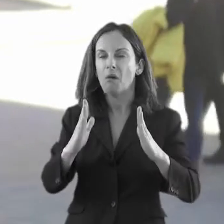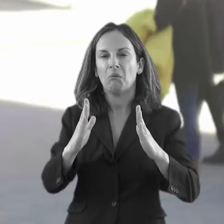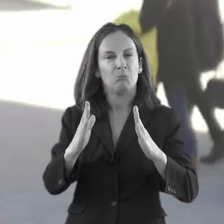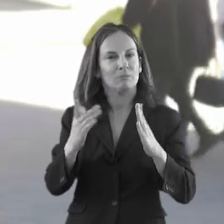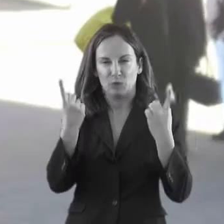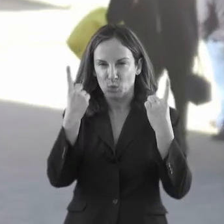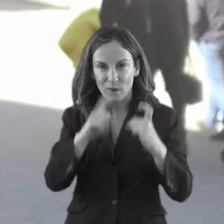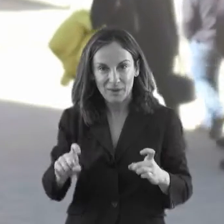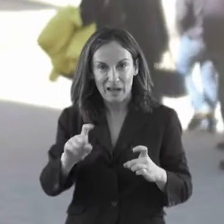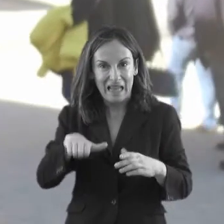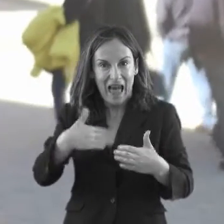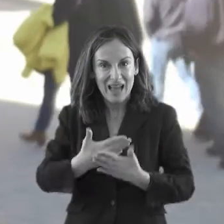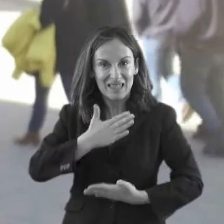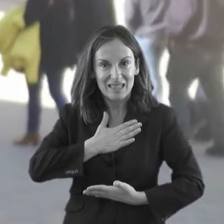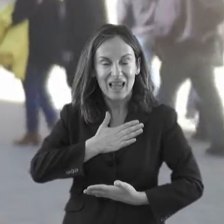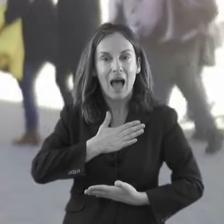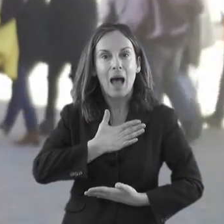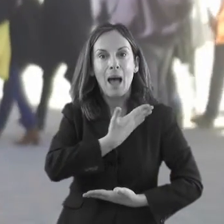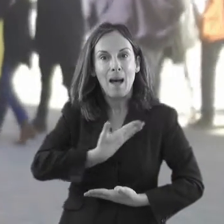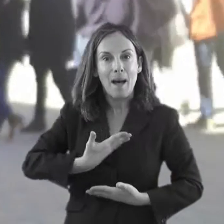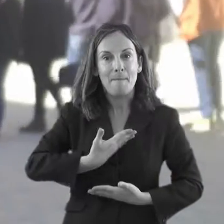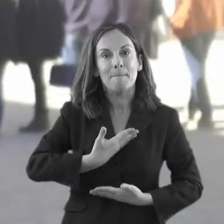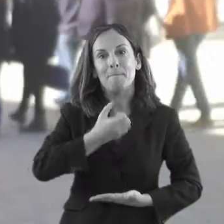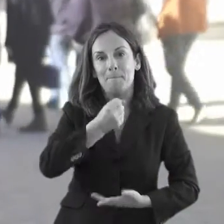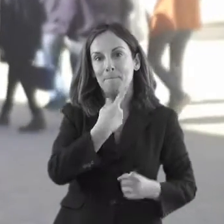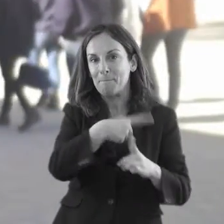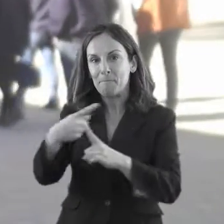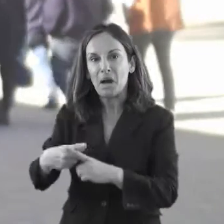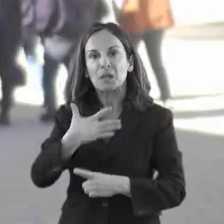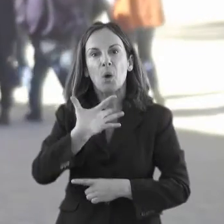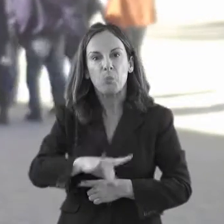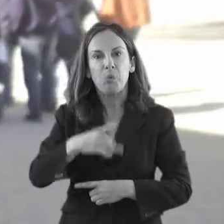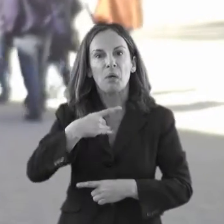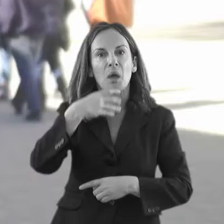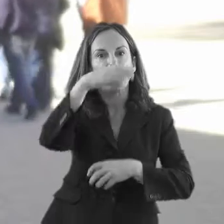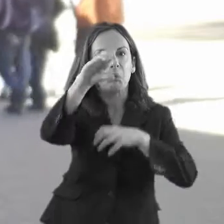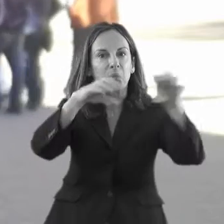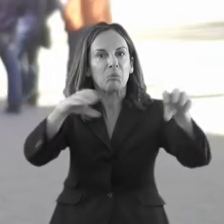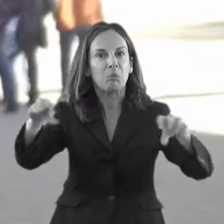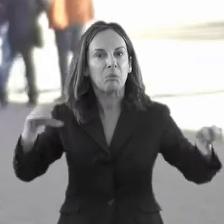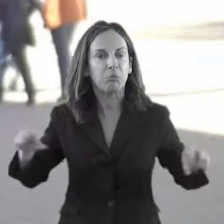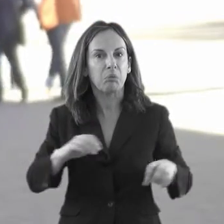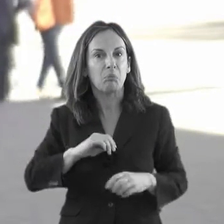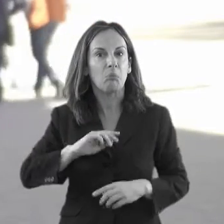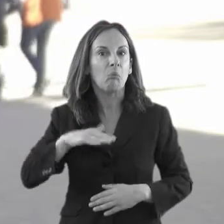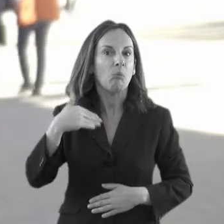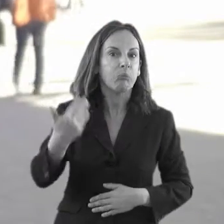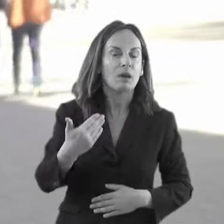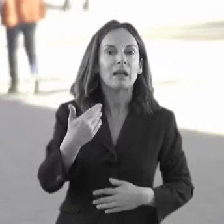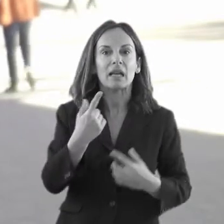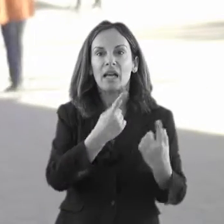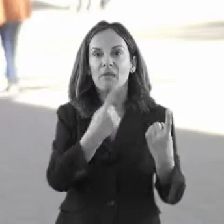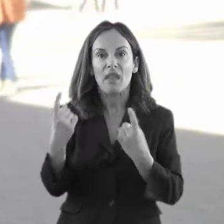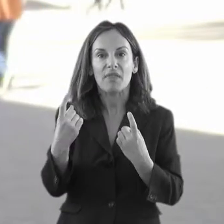llocs. La qüestió és que nosaltres siguem capaços d'articular discursos i recuperar aquest material quan convingui per